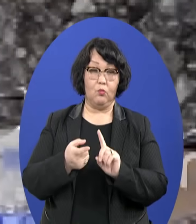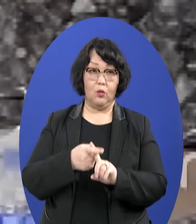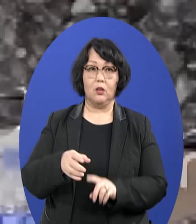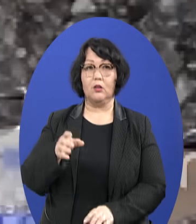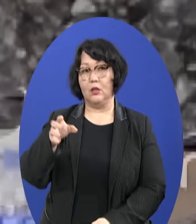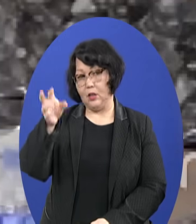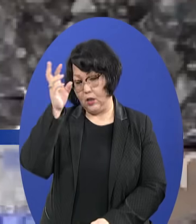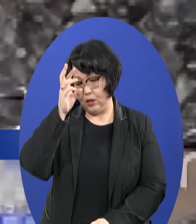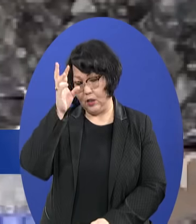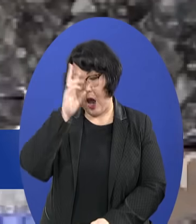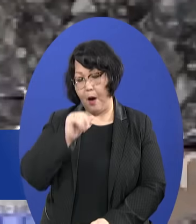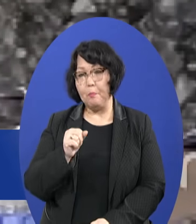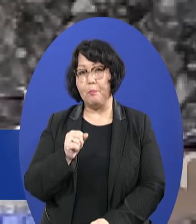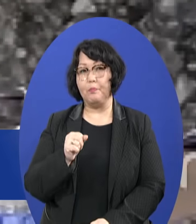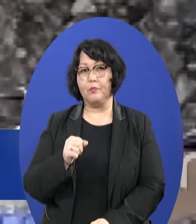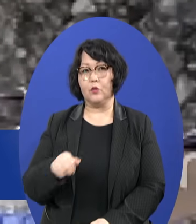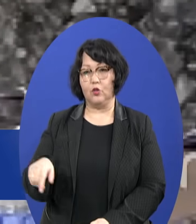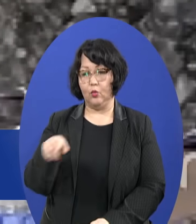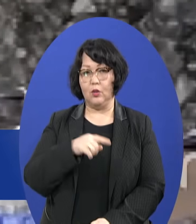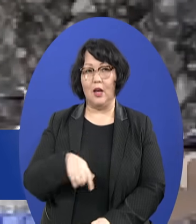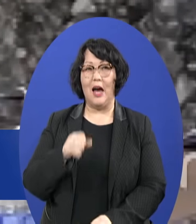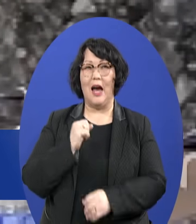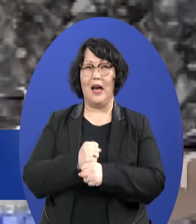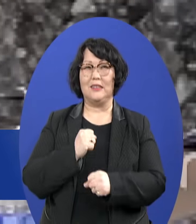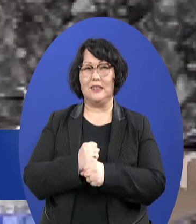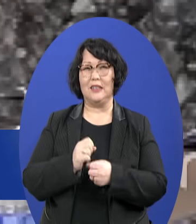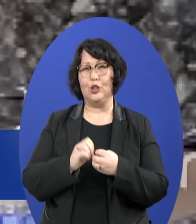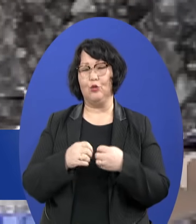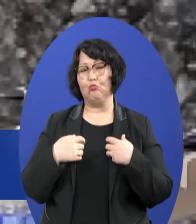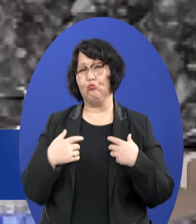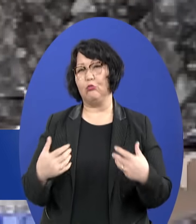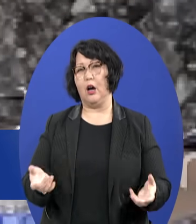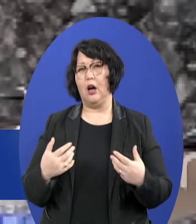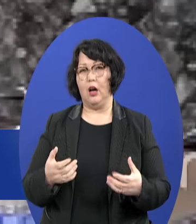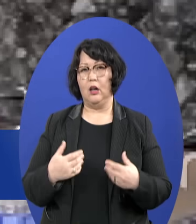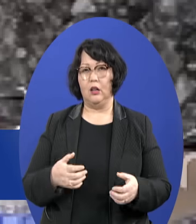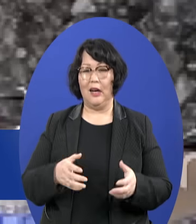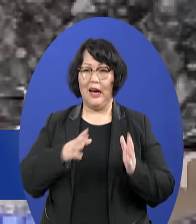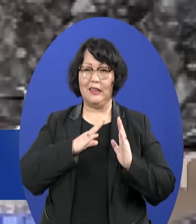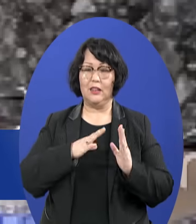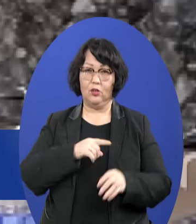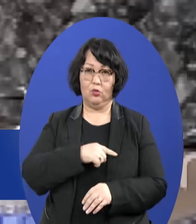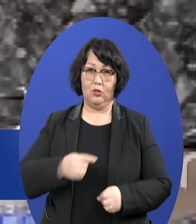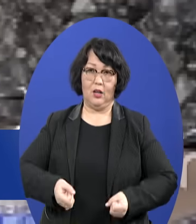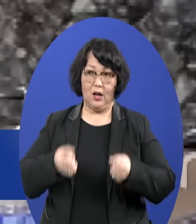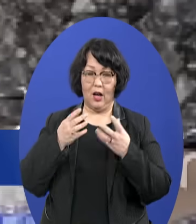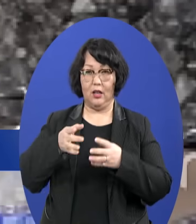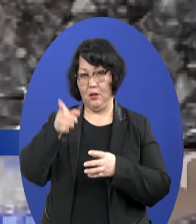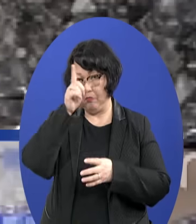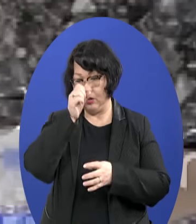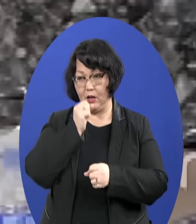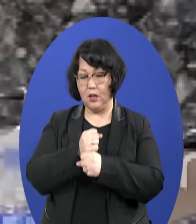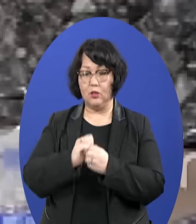нэлээд тийм ажиллаас хаширах хам шинж бол үүсч байгаа ажилчдын дунд. За өрхөн эрүүл мэндийн төвүүд дээр бид